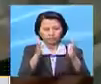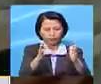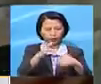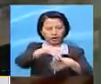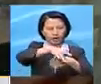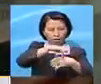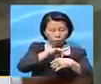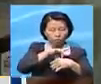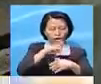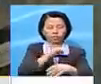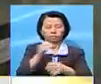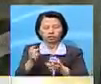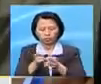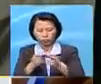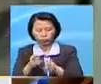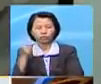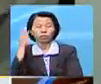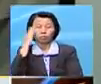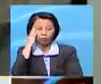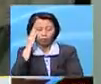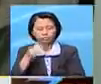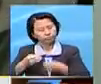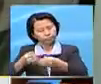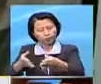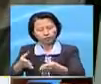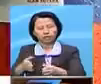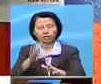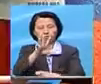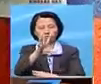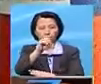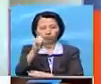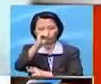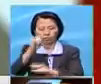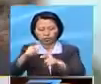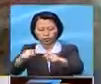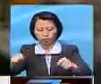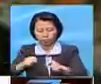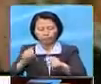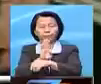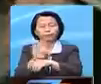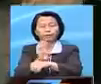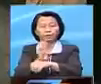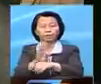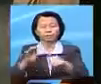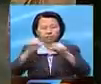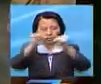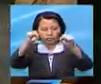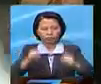awal. Malah usahawan Bumi Putra turut diberikan 50% ruang niaga di